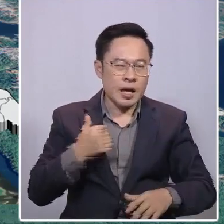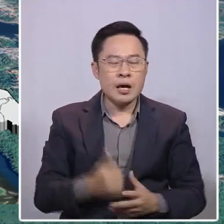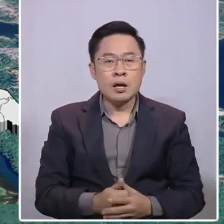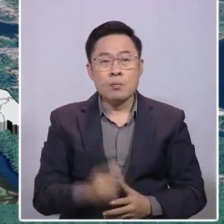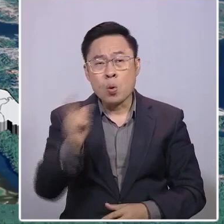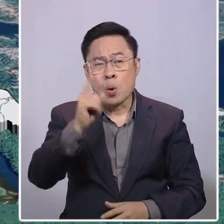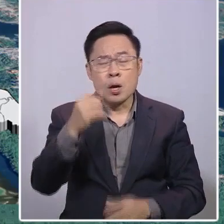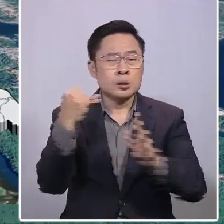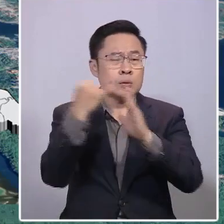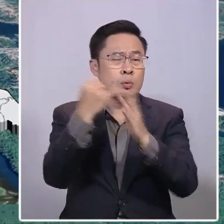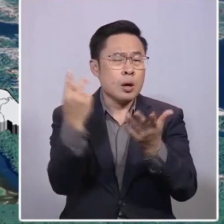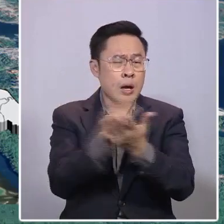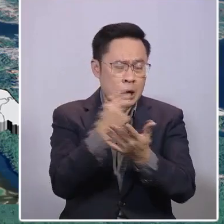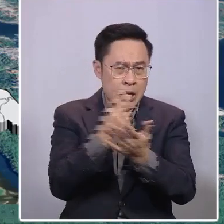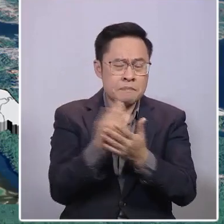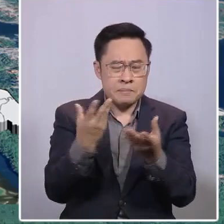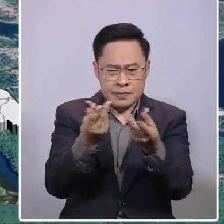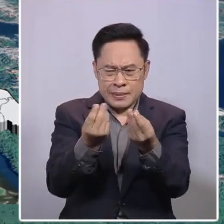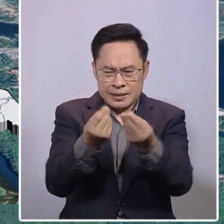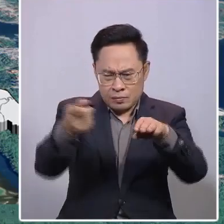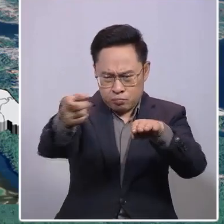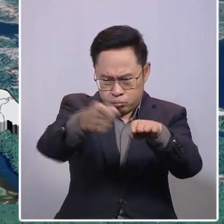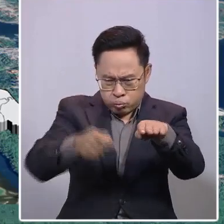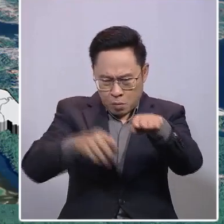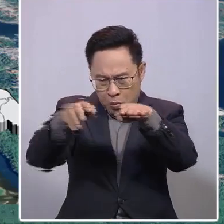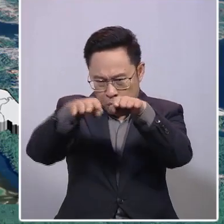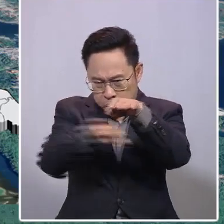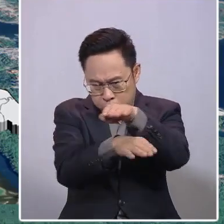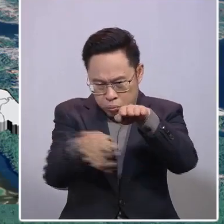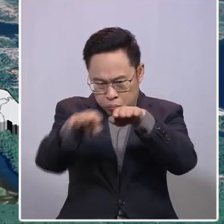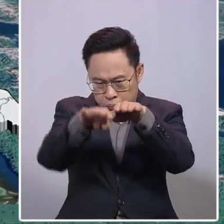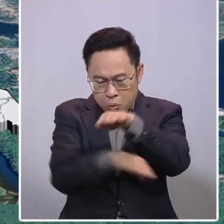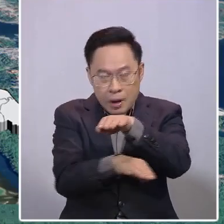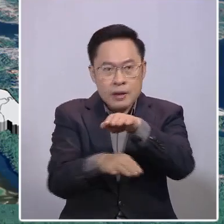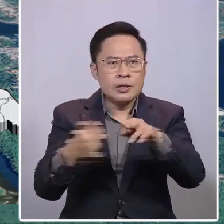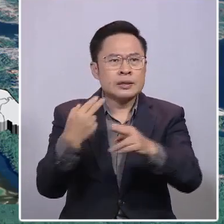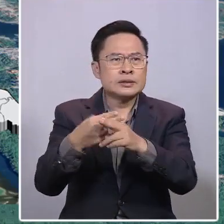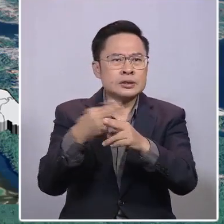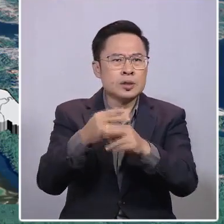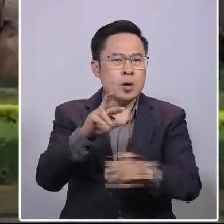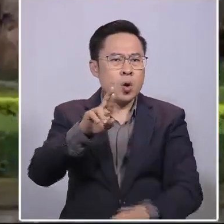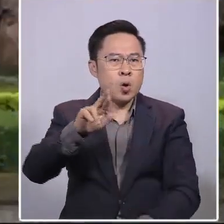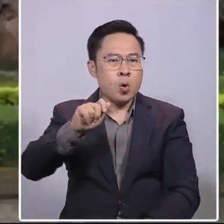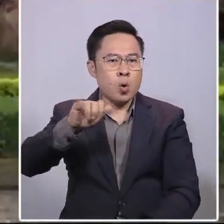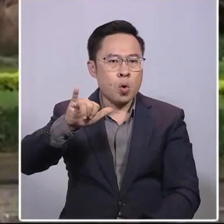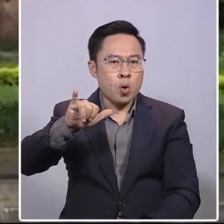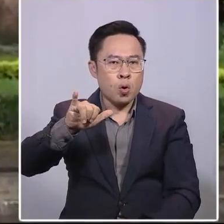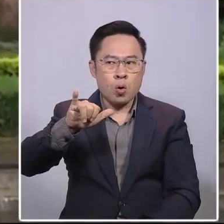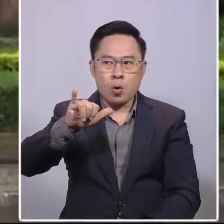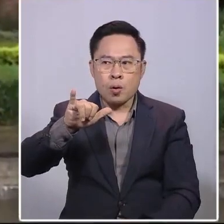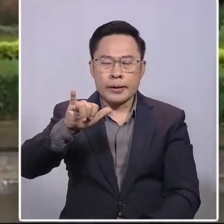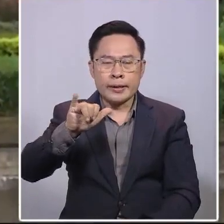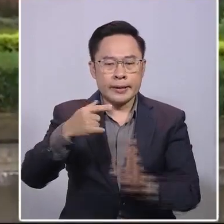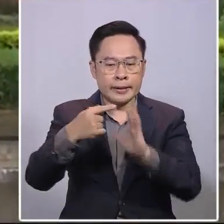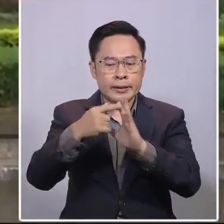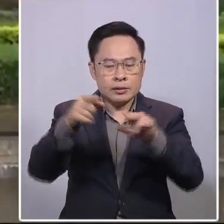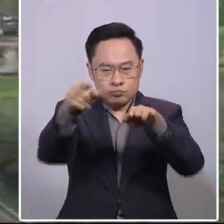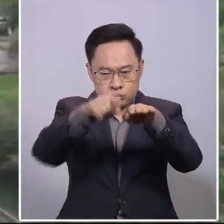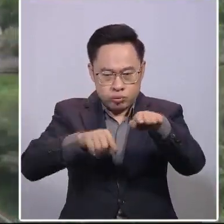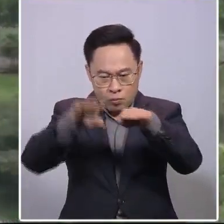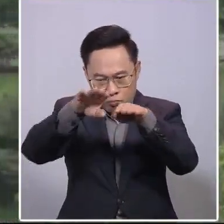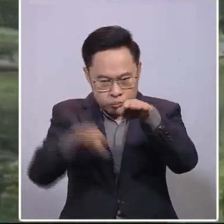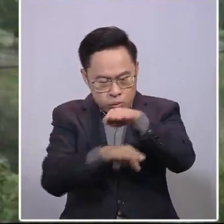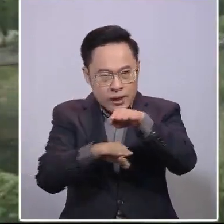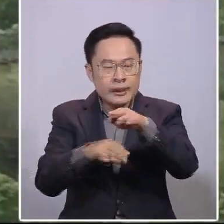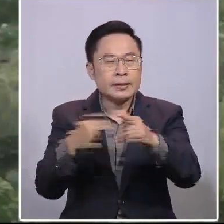จดีย์3องค์เป็นหนึ่งในรอยเลื่อนสำคัญที่ต้องเฝ้าระวังเบื้องต้นคือด้วยความที่เหตุการณ์มันเกิดขึ้นประมาณ 3:00 เนี่ยอาจจะยัง